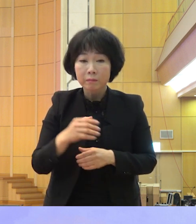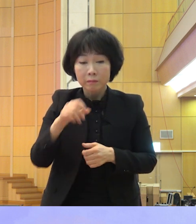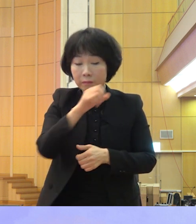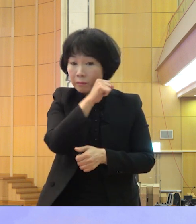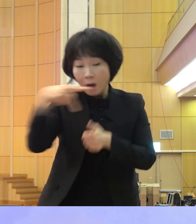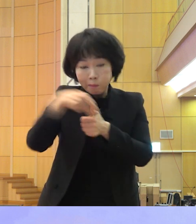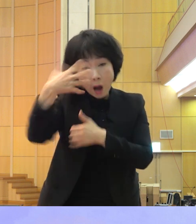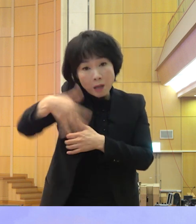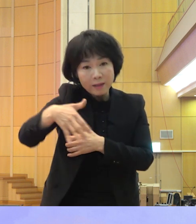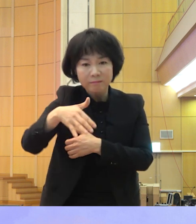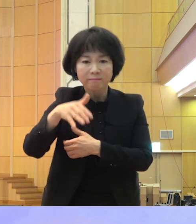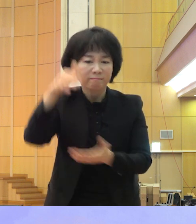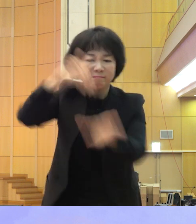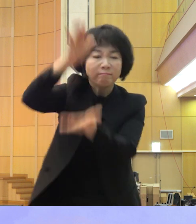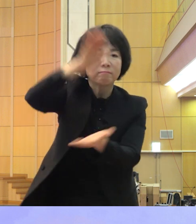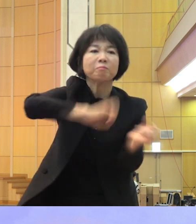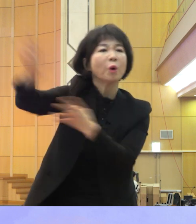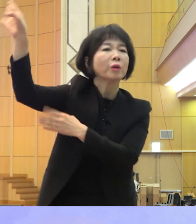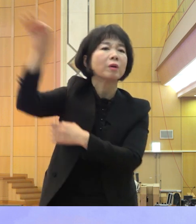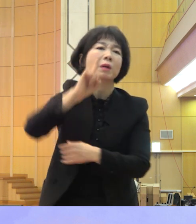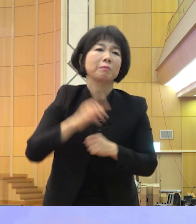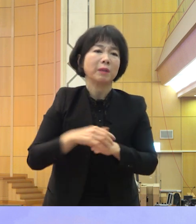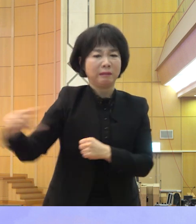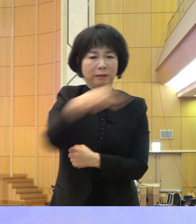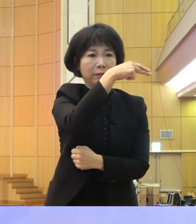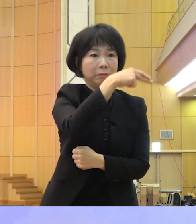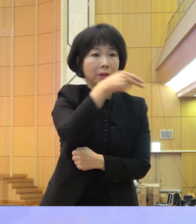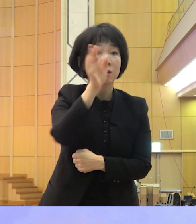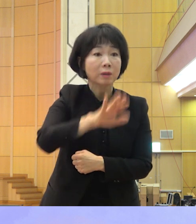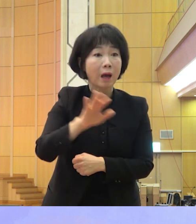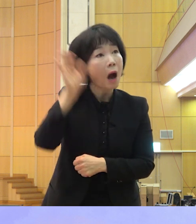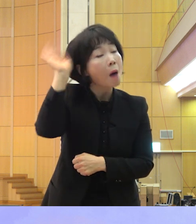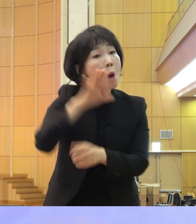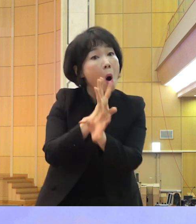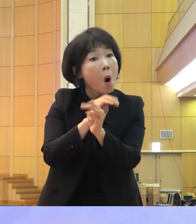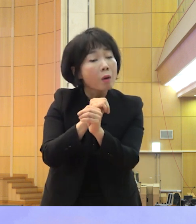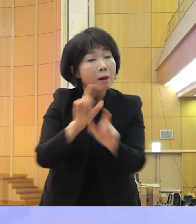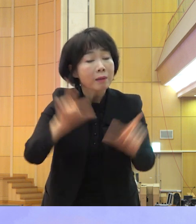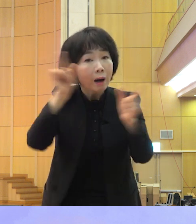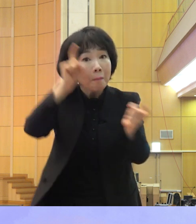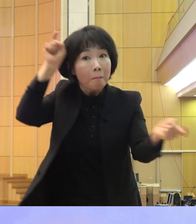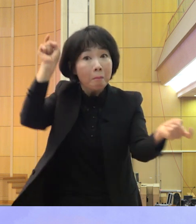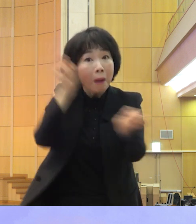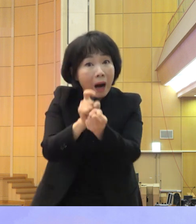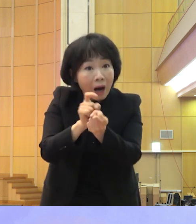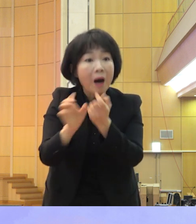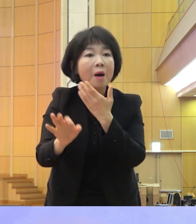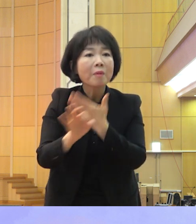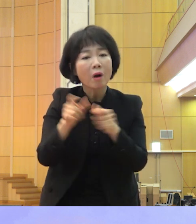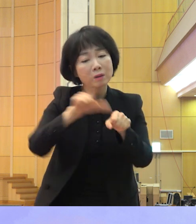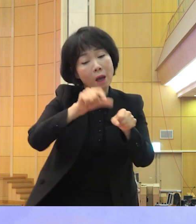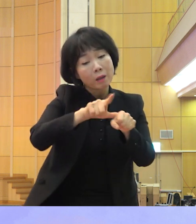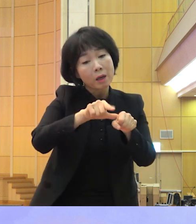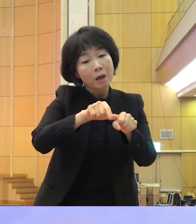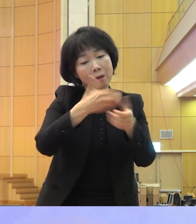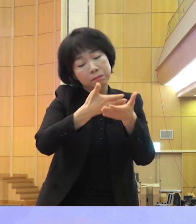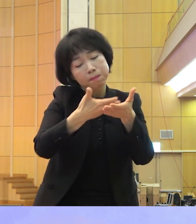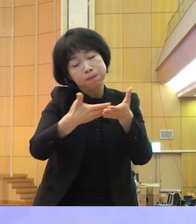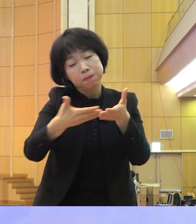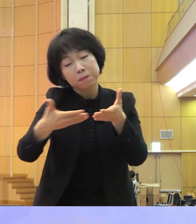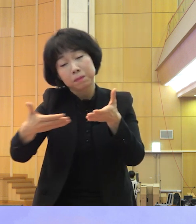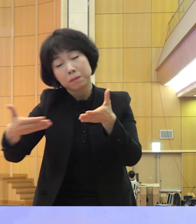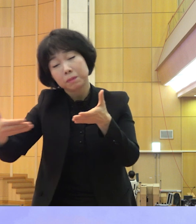버린다고 했는데, 이제 날이 이를지라, 이제 세월이 흐르고 세월이